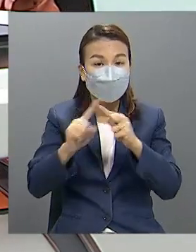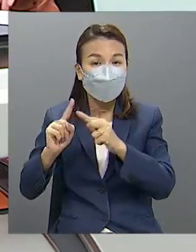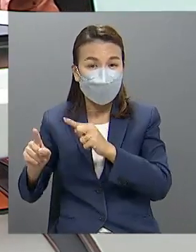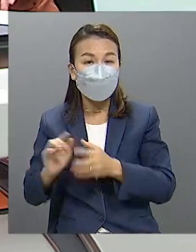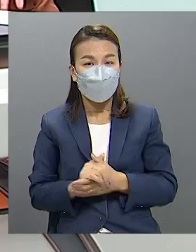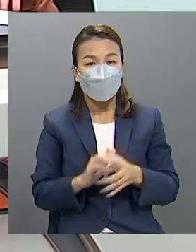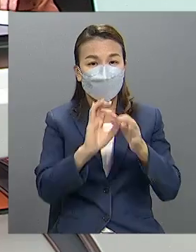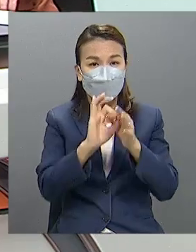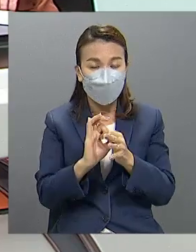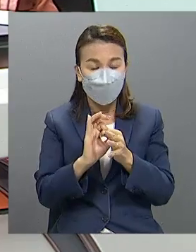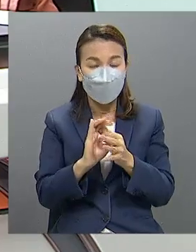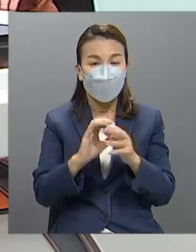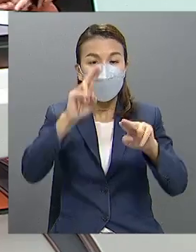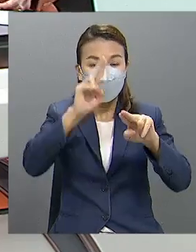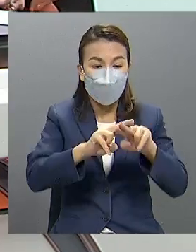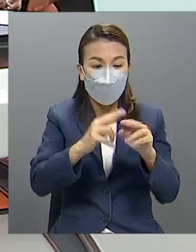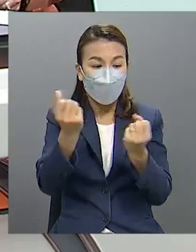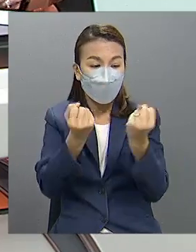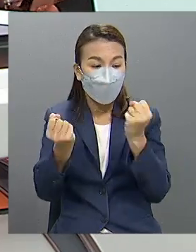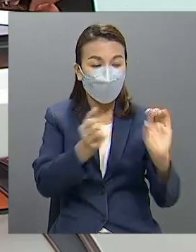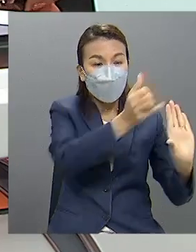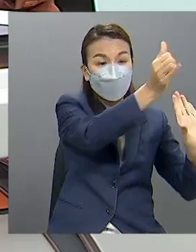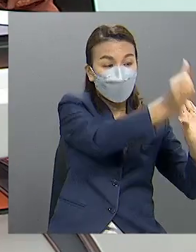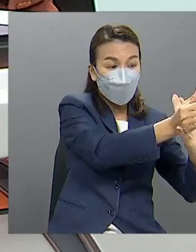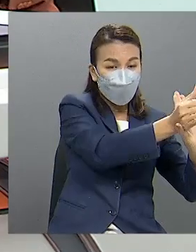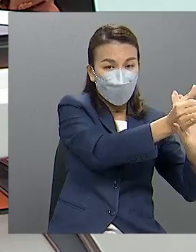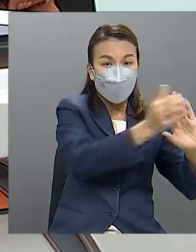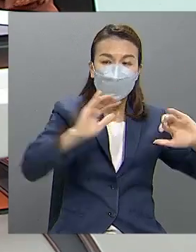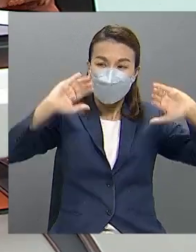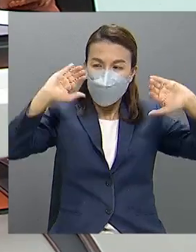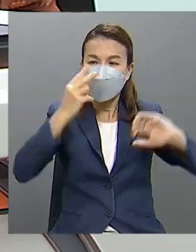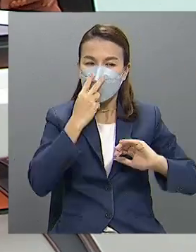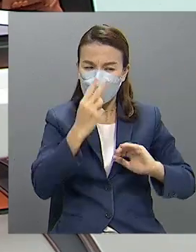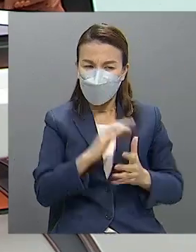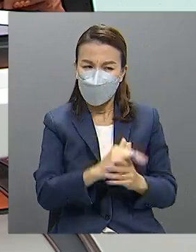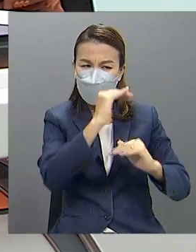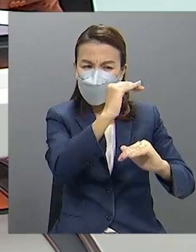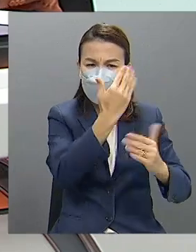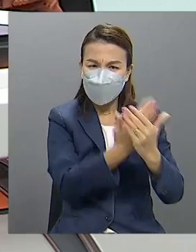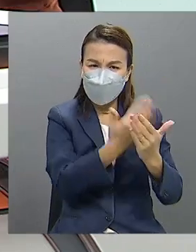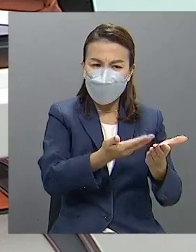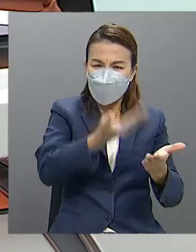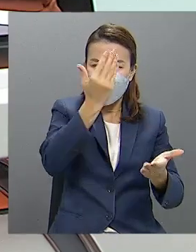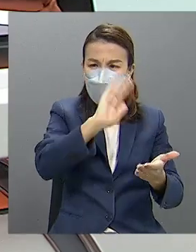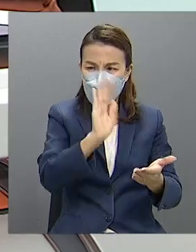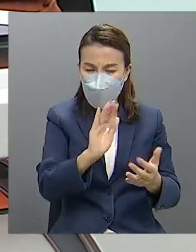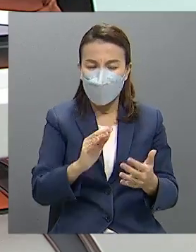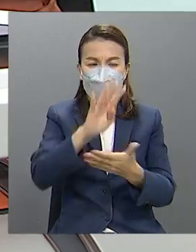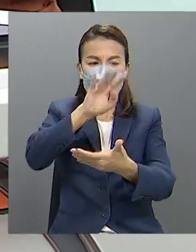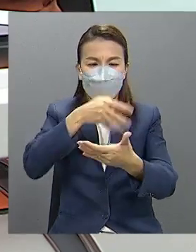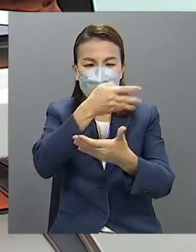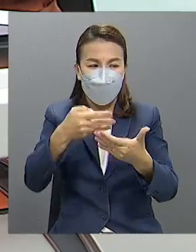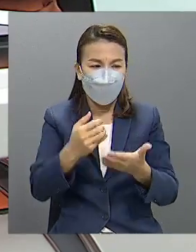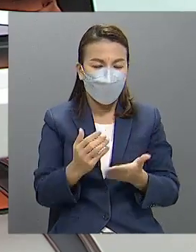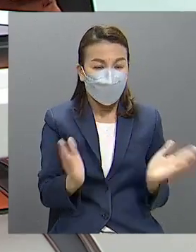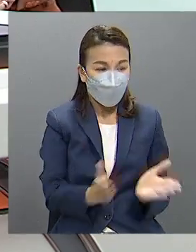รงไปทางภาครัฐแหละว่าควรจะต้องมาควบคุมเรื่องของราคากันหน่อยรวมไปถึงการออกมาตรการเพื่อสนับสนุนและส่งเสริมให้คนหันม